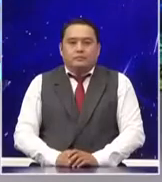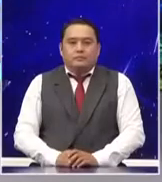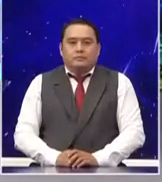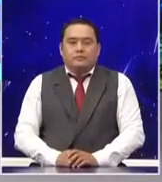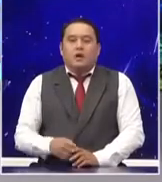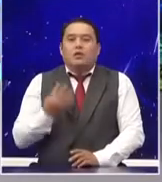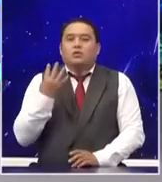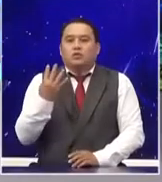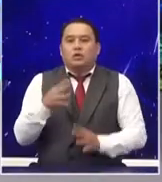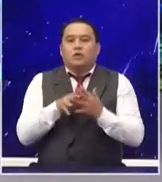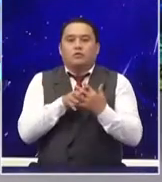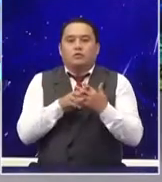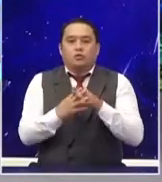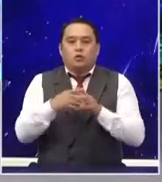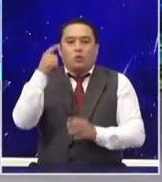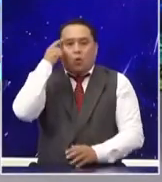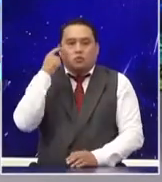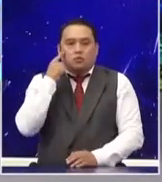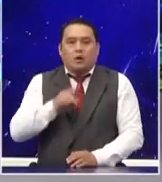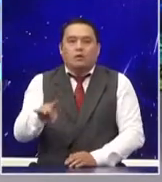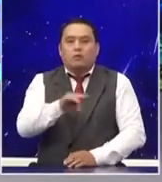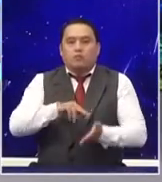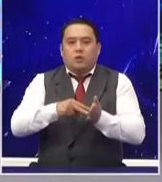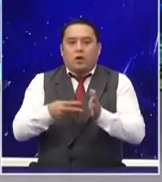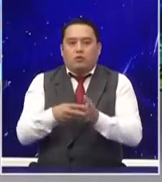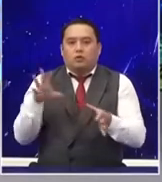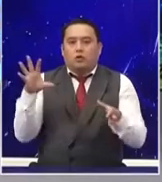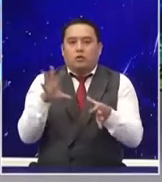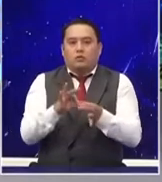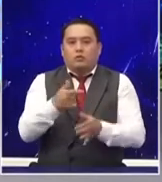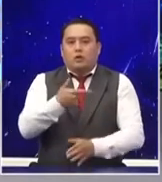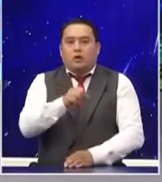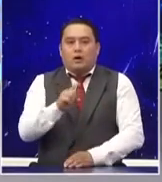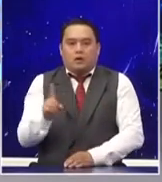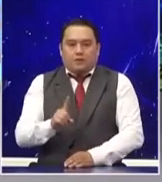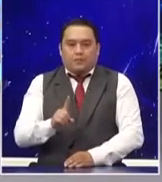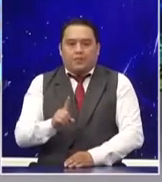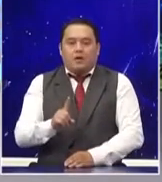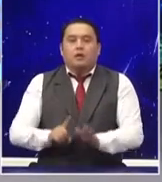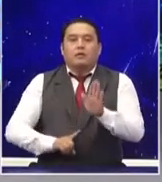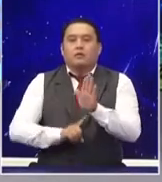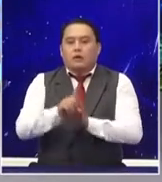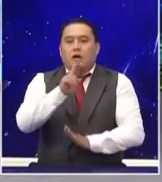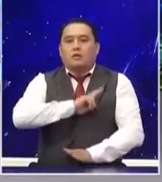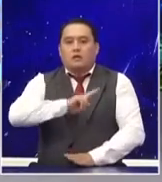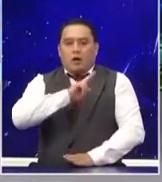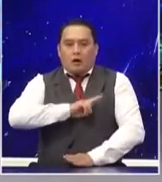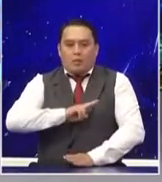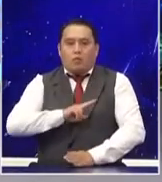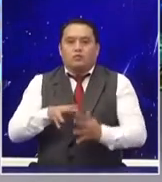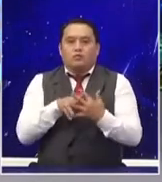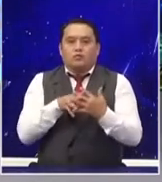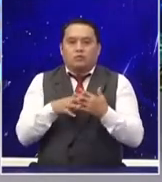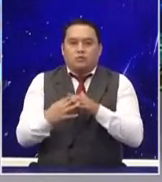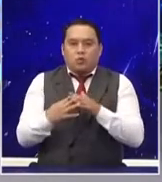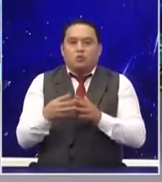Газуем. 4 населенных пункта в Коксусском районе планируют подключить к экологически чистому топливу. Старт работ по газификации сел